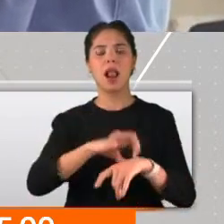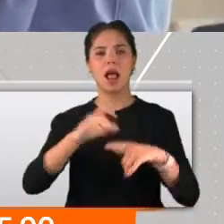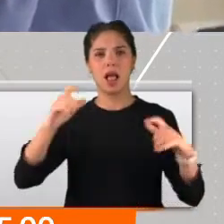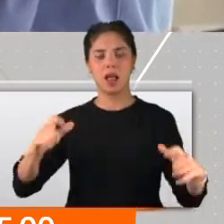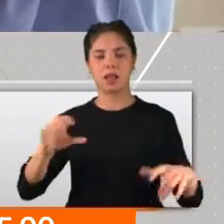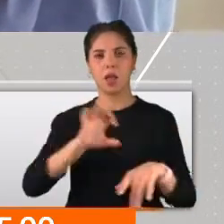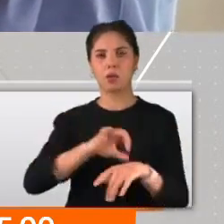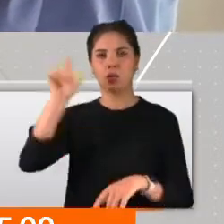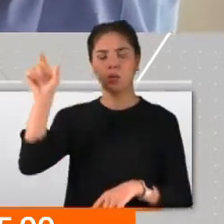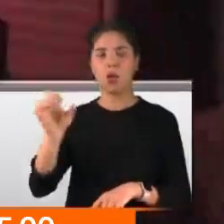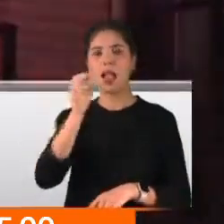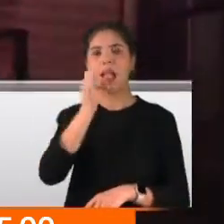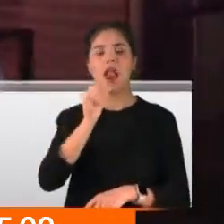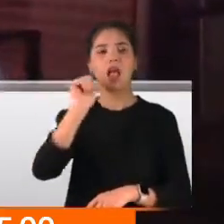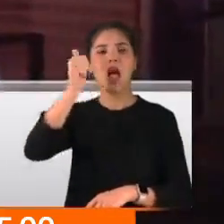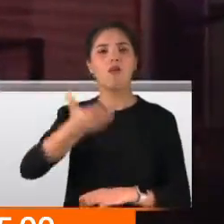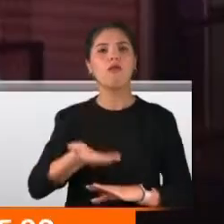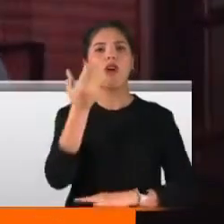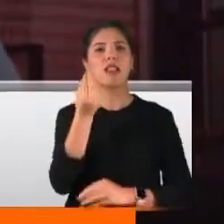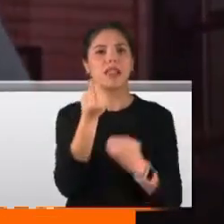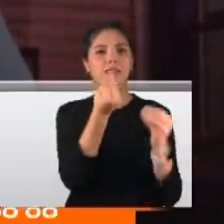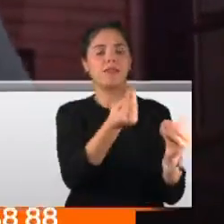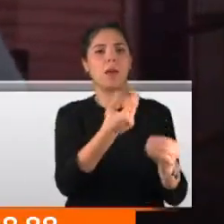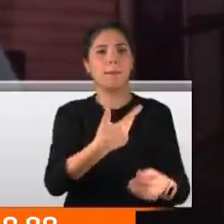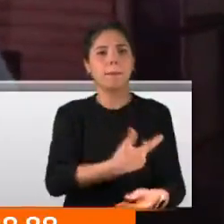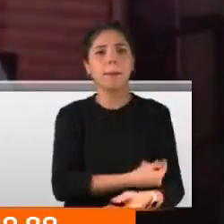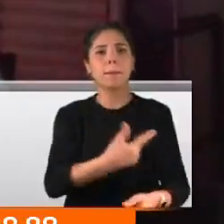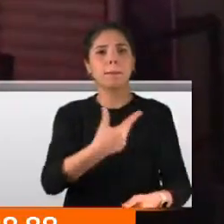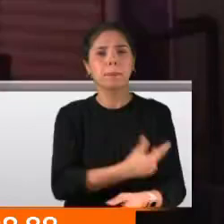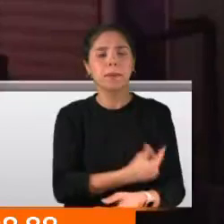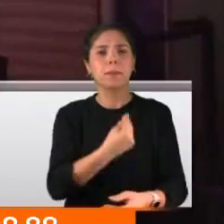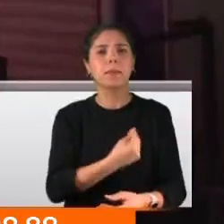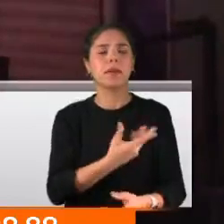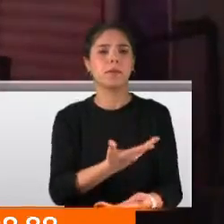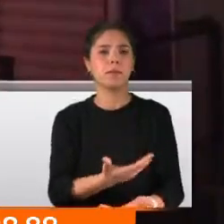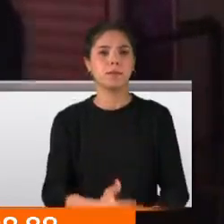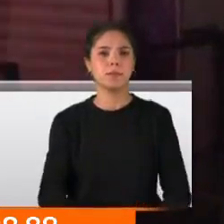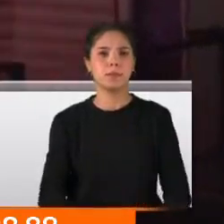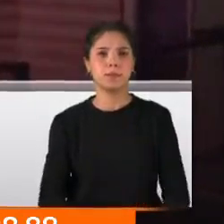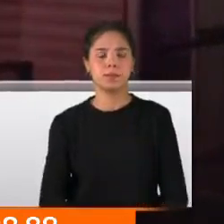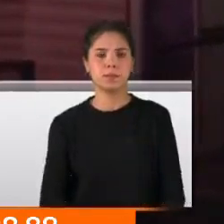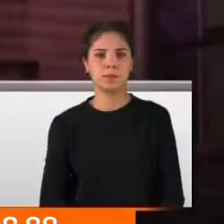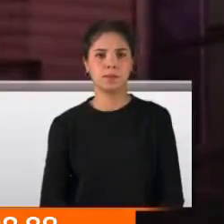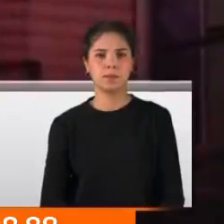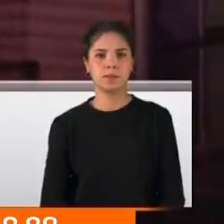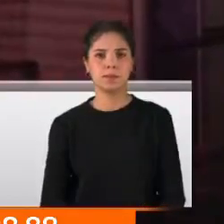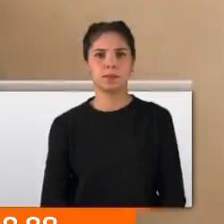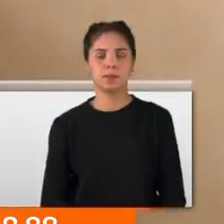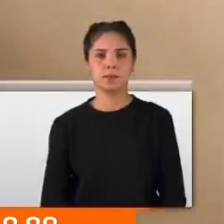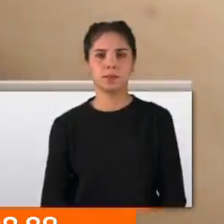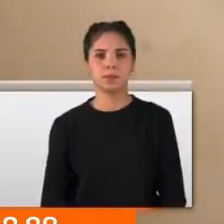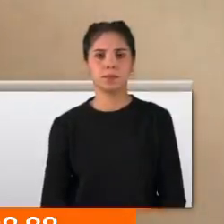ilacın dozunu sürekli arttırdı. Senin tedavine iyi gelecek bunlar. Senin tedavine iyi gelecek. Ağrılarını kesecek. Bunu yap, kötü bir ilaçmış,